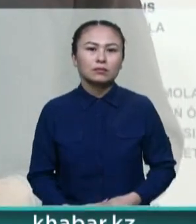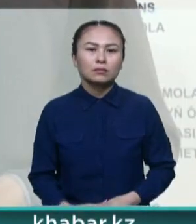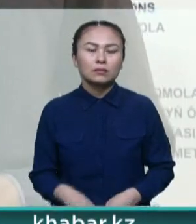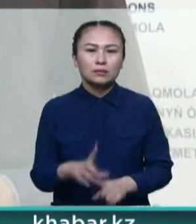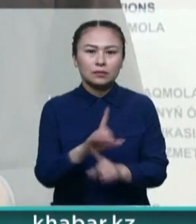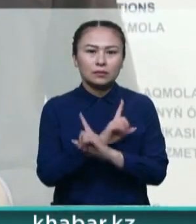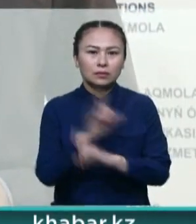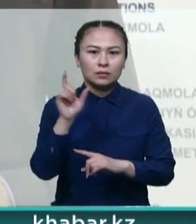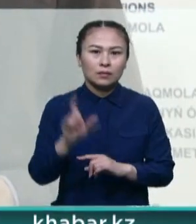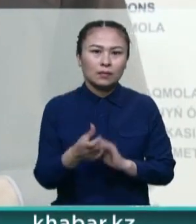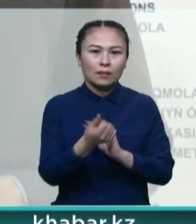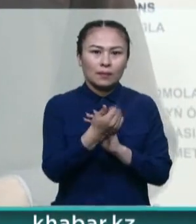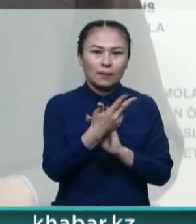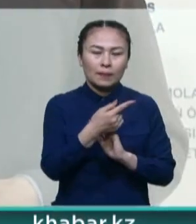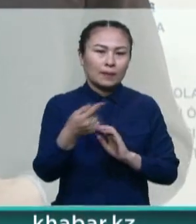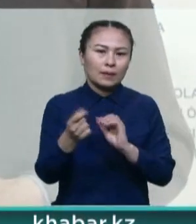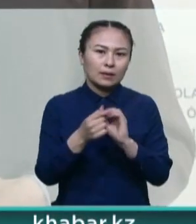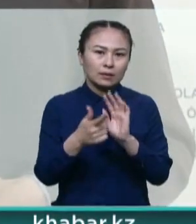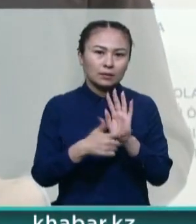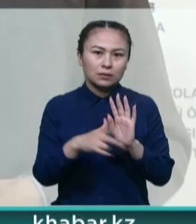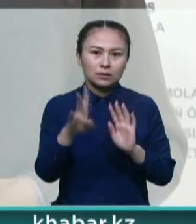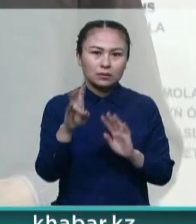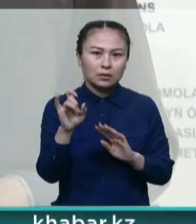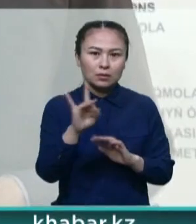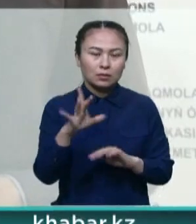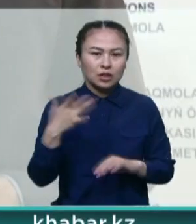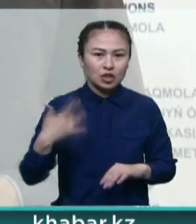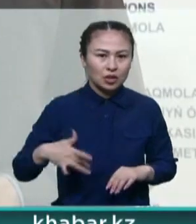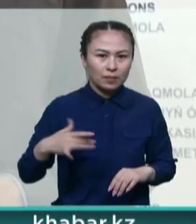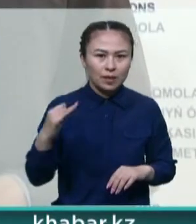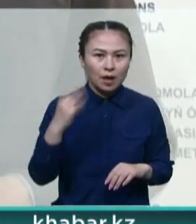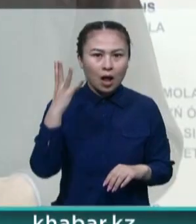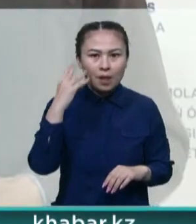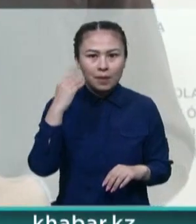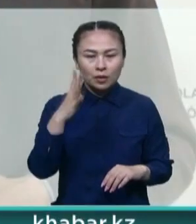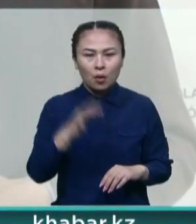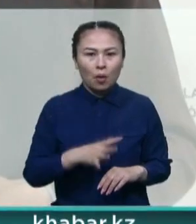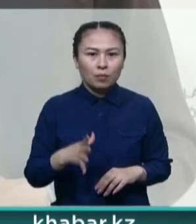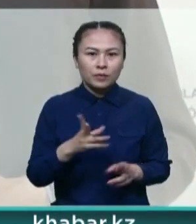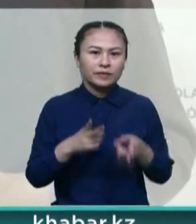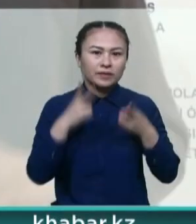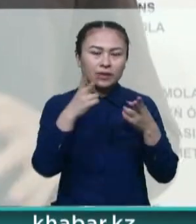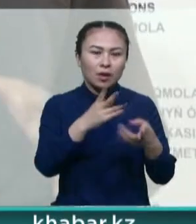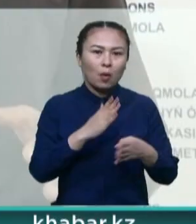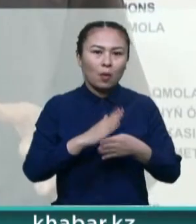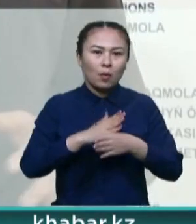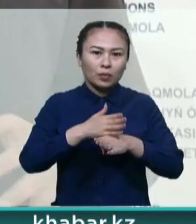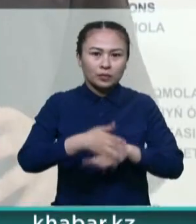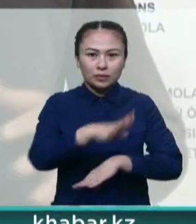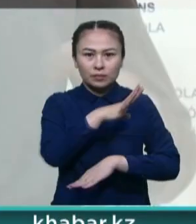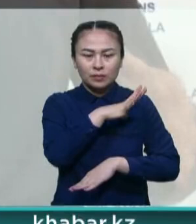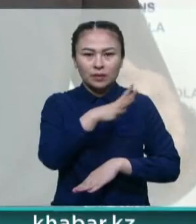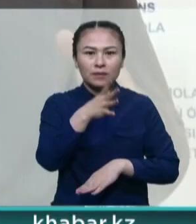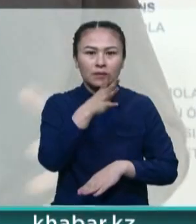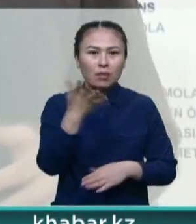қайтыс болған кісі 13 мен 17 наурыз аралығында Жамбыл және Алматы облыстарында қонақта болған екен. Сол уақытта ол